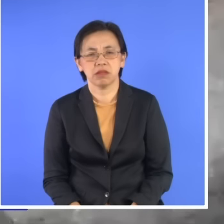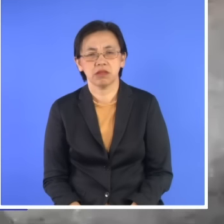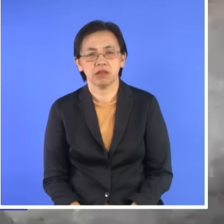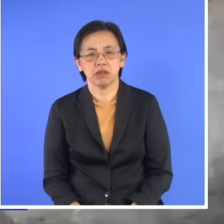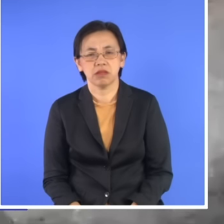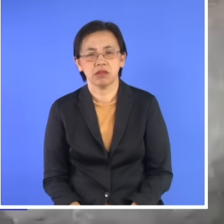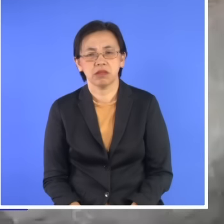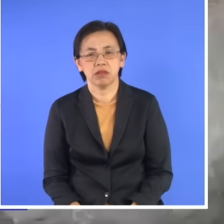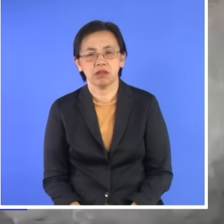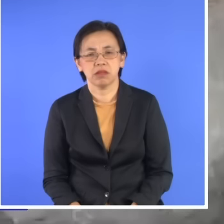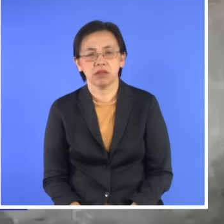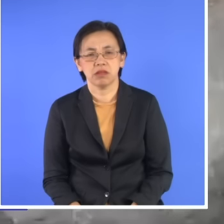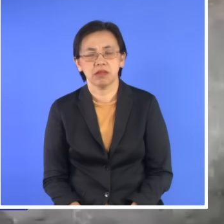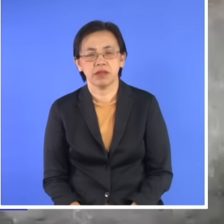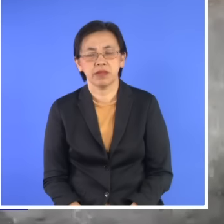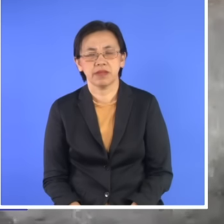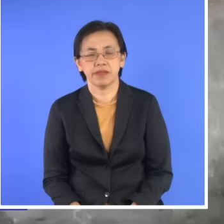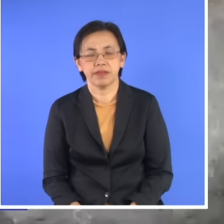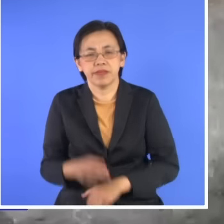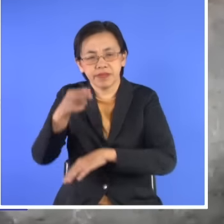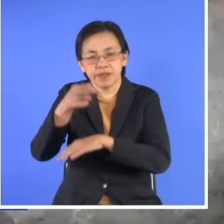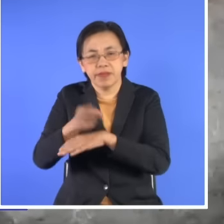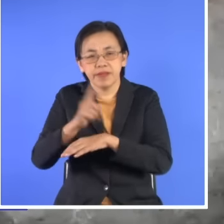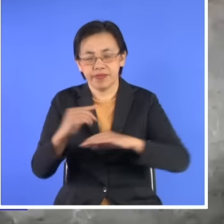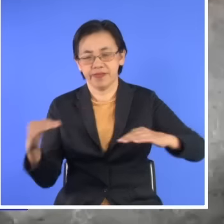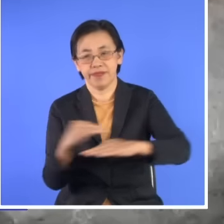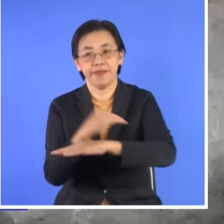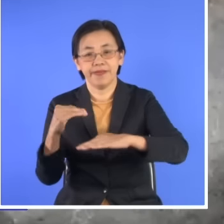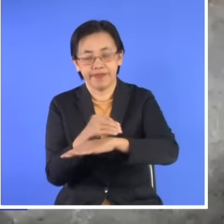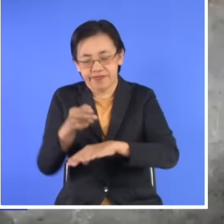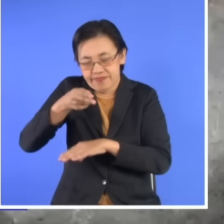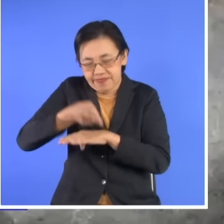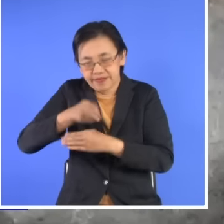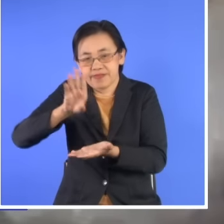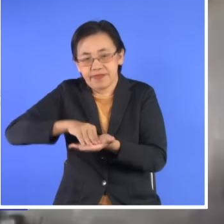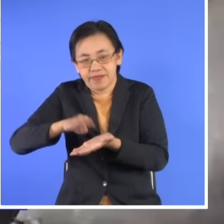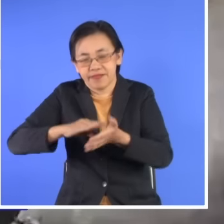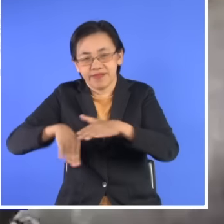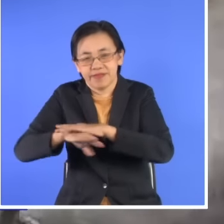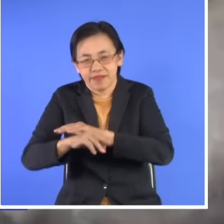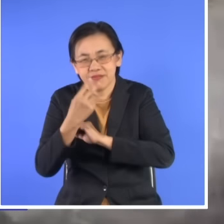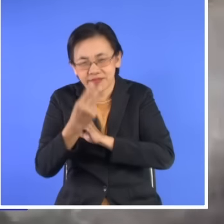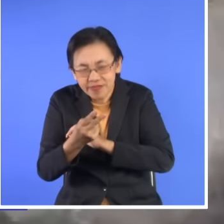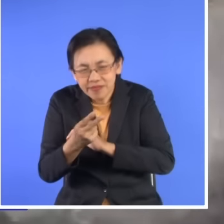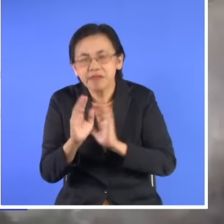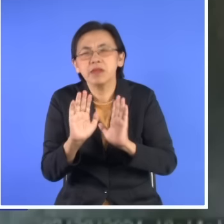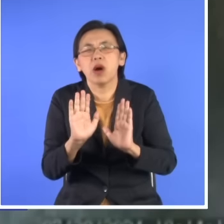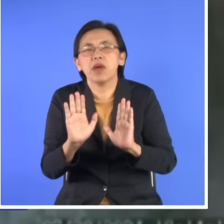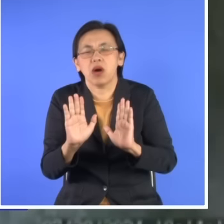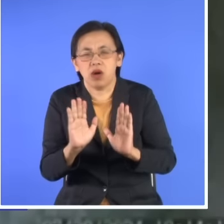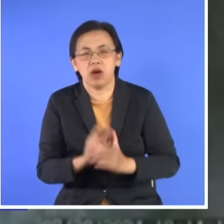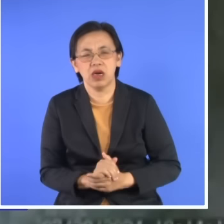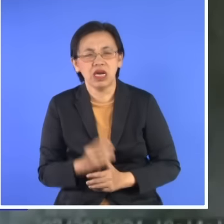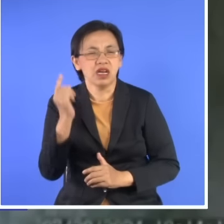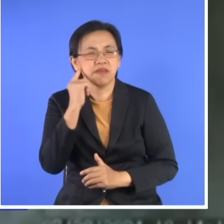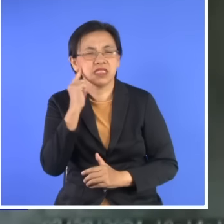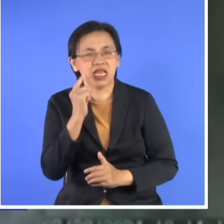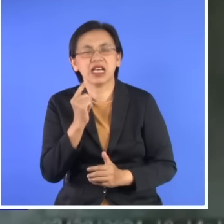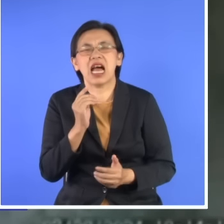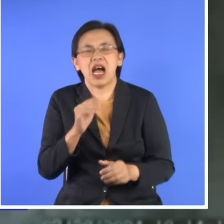นี่เป็นกล้องวงจรปิดที่อยู่แถวนั้นคุณผู้ชมเอาล่ะเราเห็นภาพเท่านี้พอจะเห็นว่าได้ยินเสียงเบรก